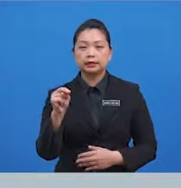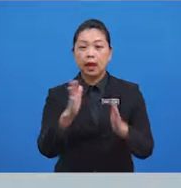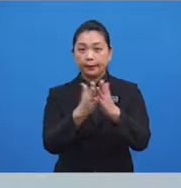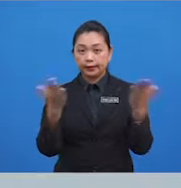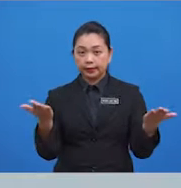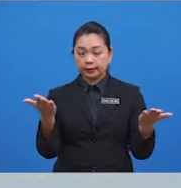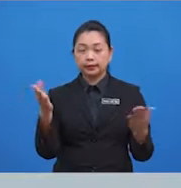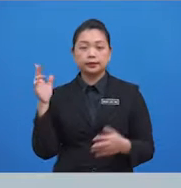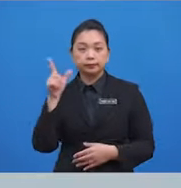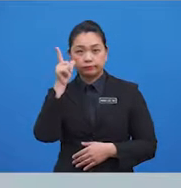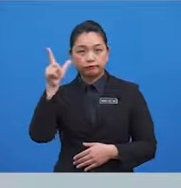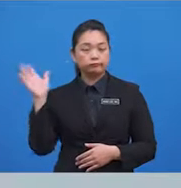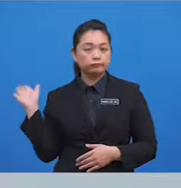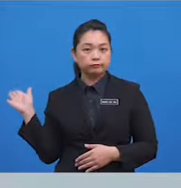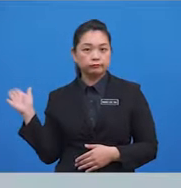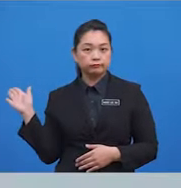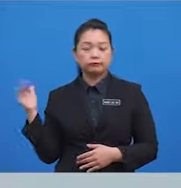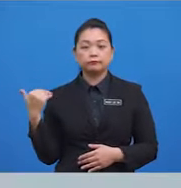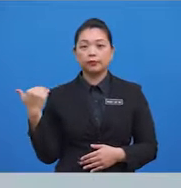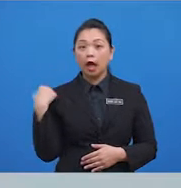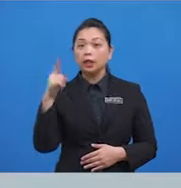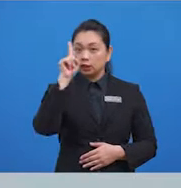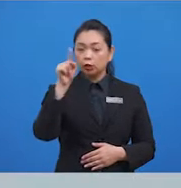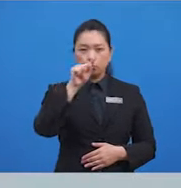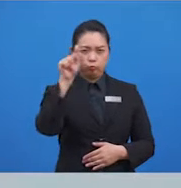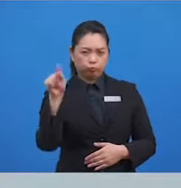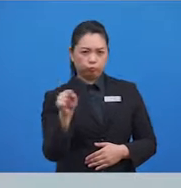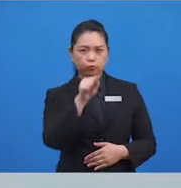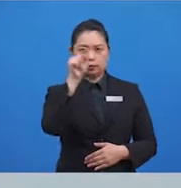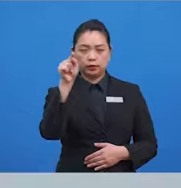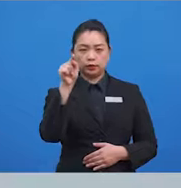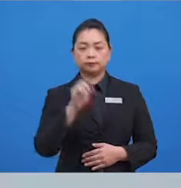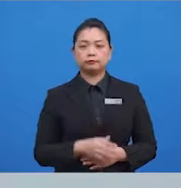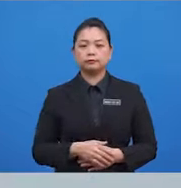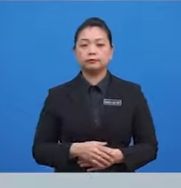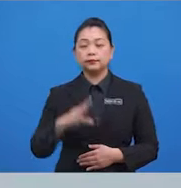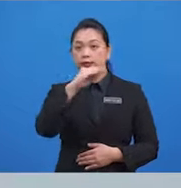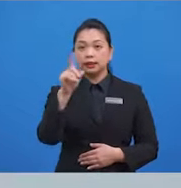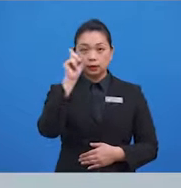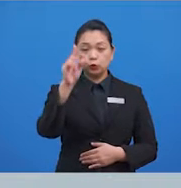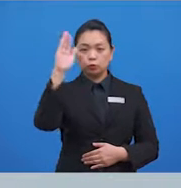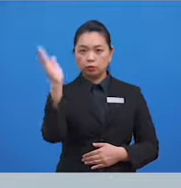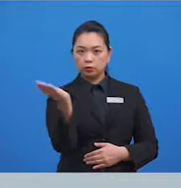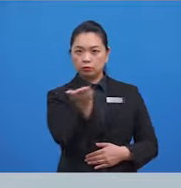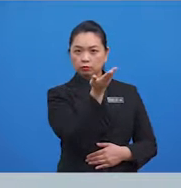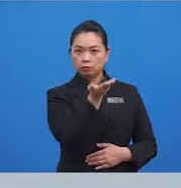Bentangannya mempunyai 1 permukaan bulatan dan 1 permukaan melengkung.